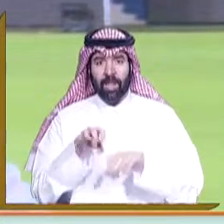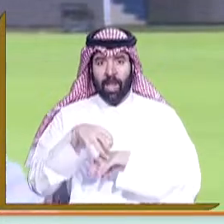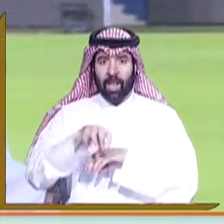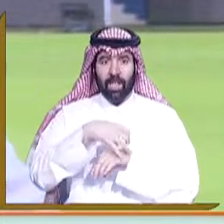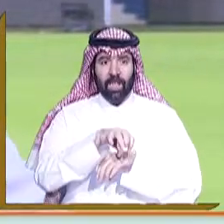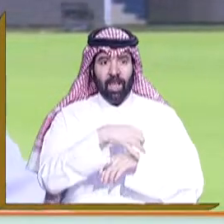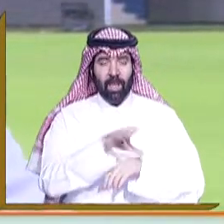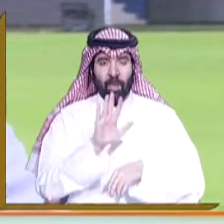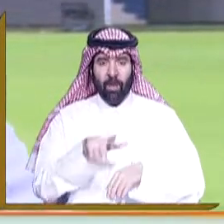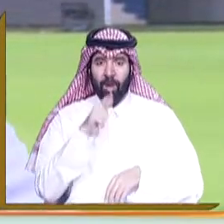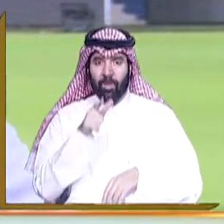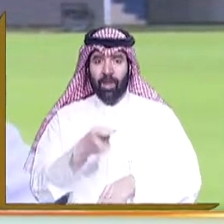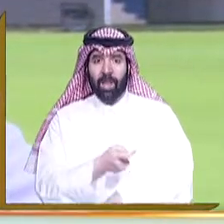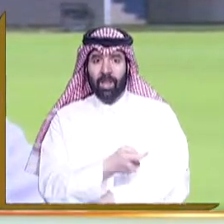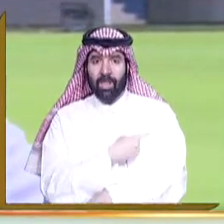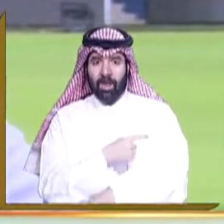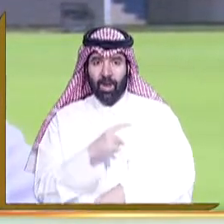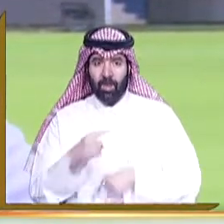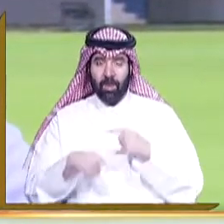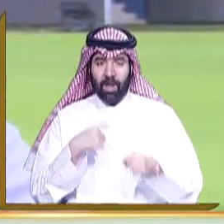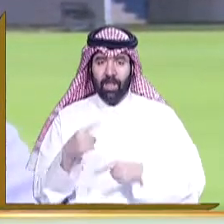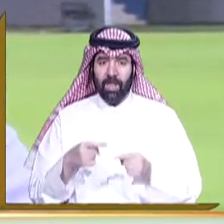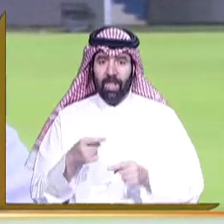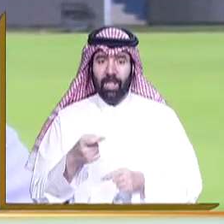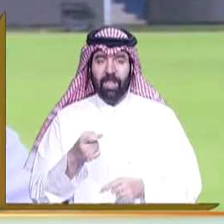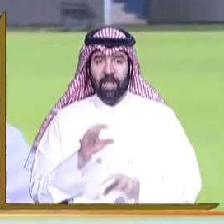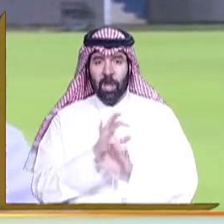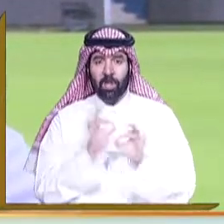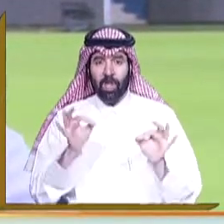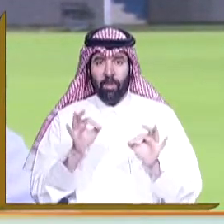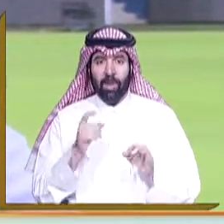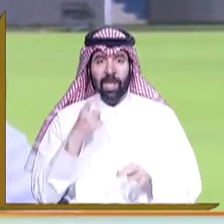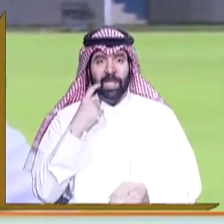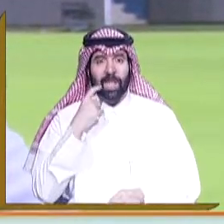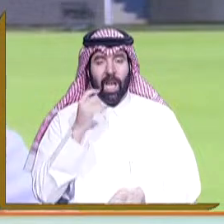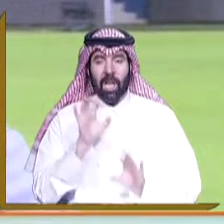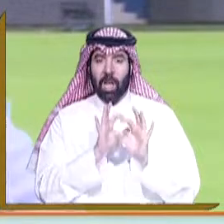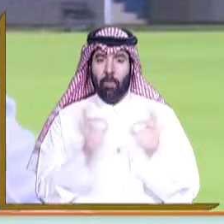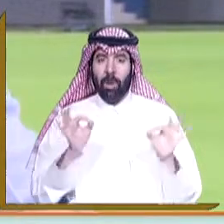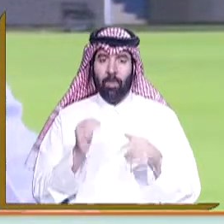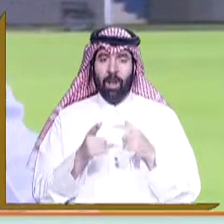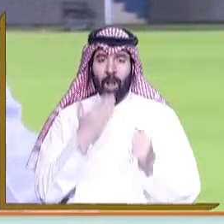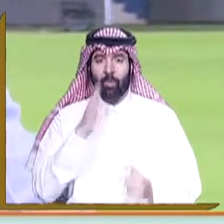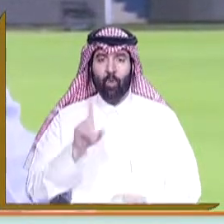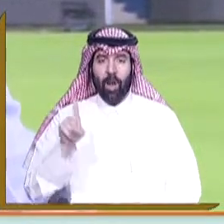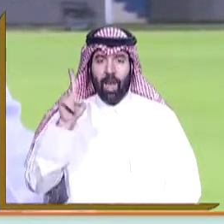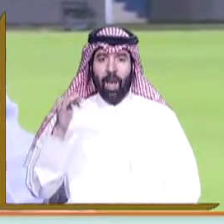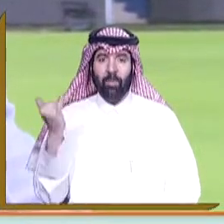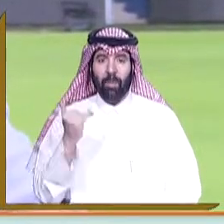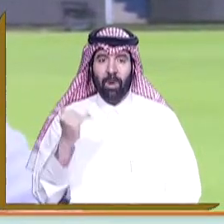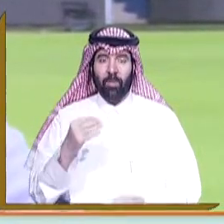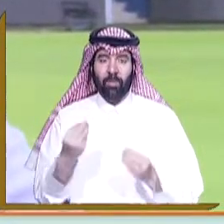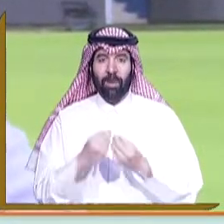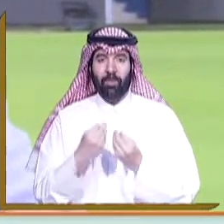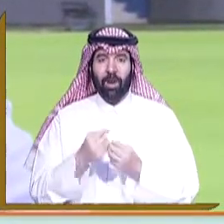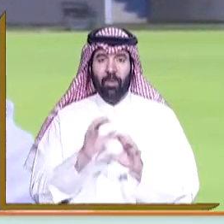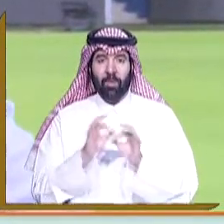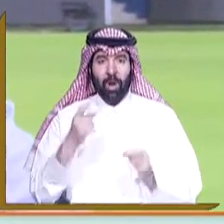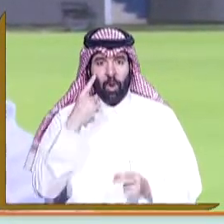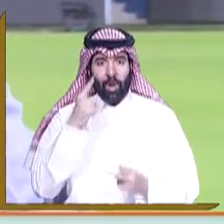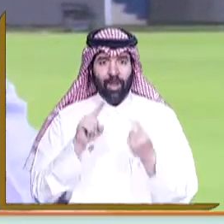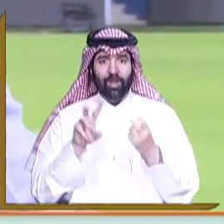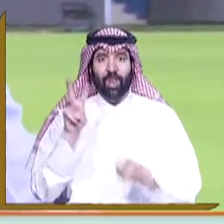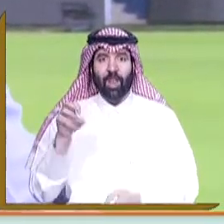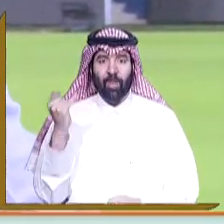القطاعات الصحية في المملكة بطريقة العلاج الشامل لطب الأسنان، وهذا الشيء الحمد لله من ضمن الرؤية ومن